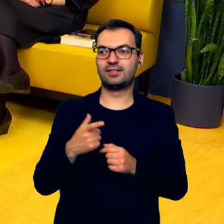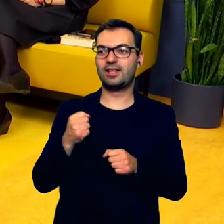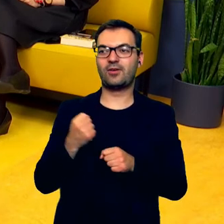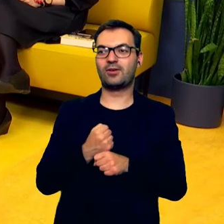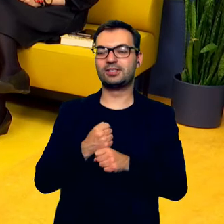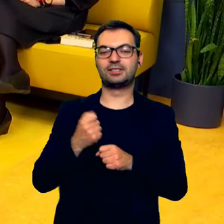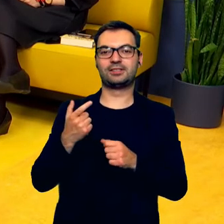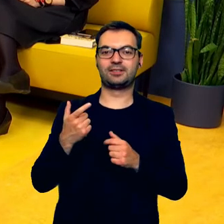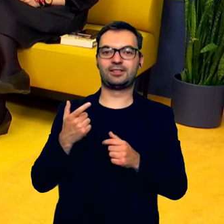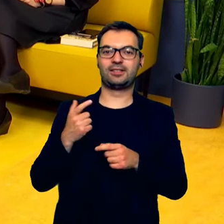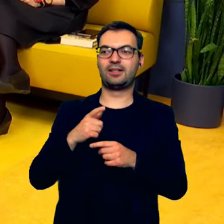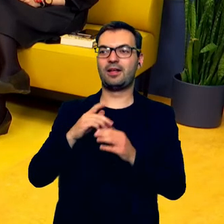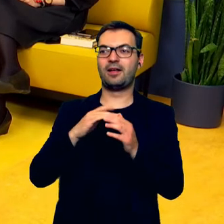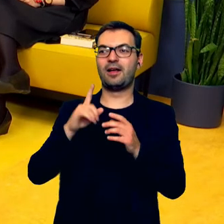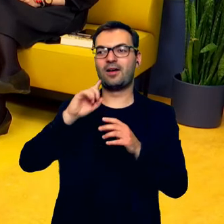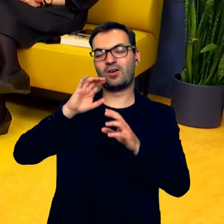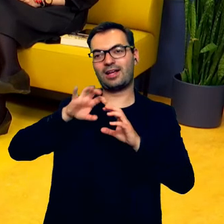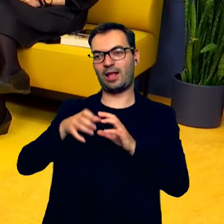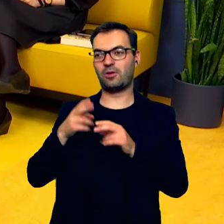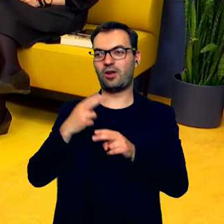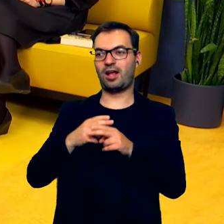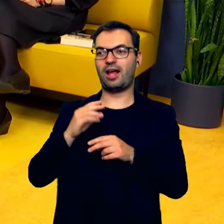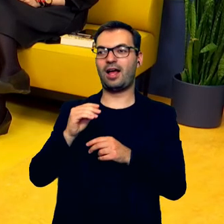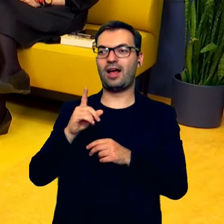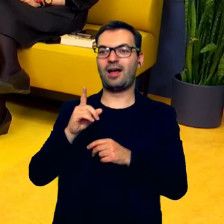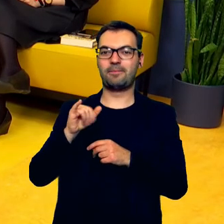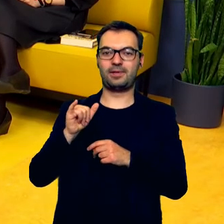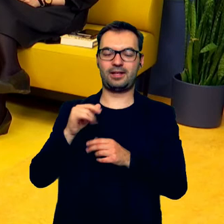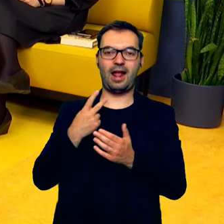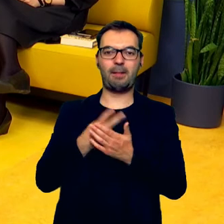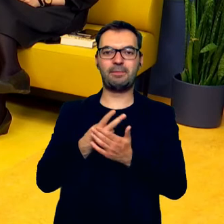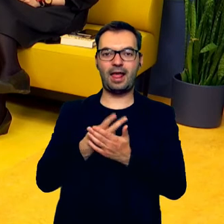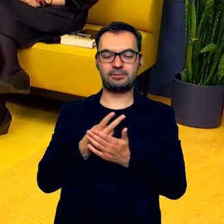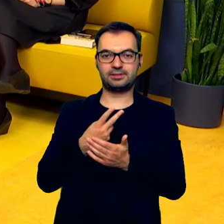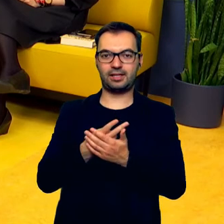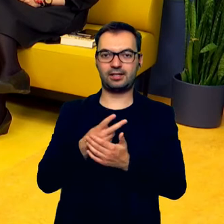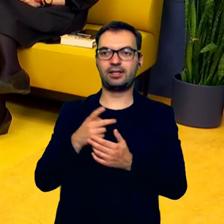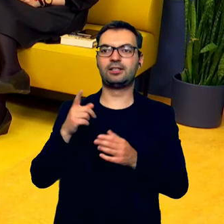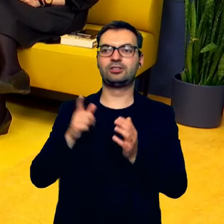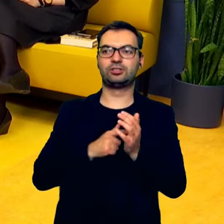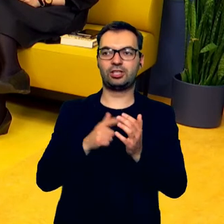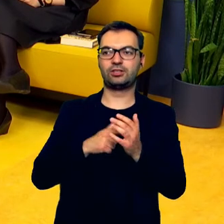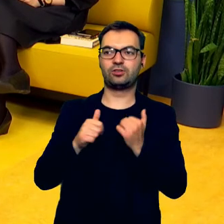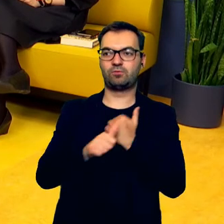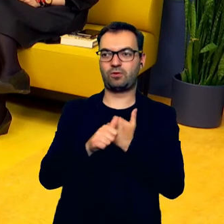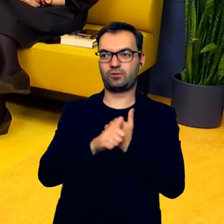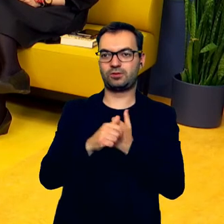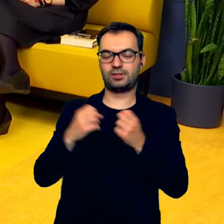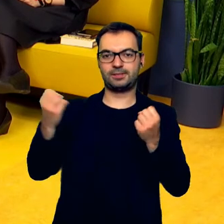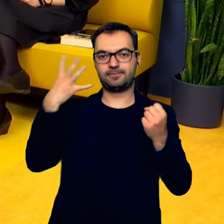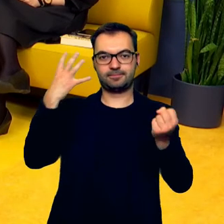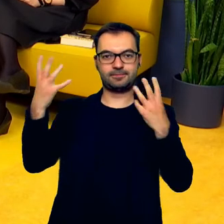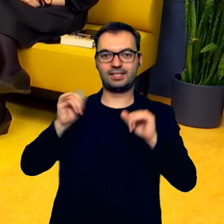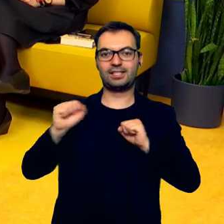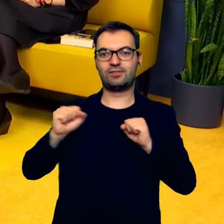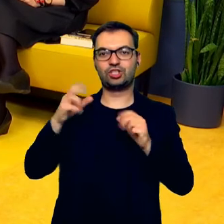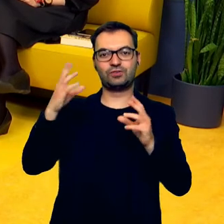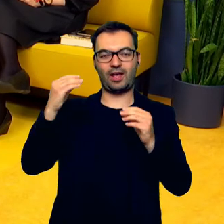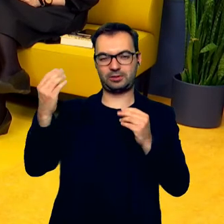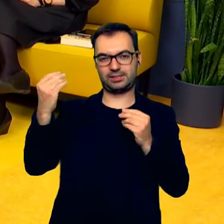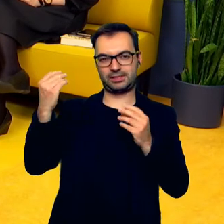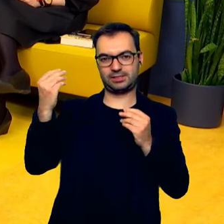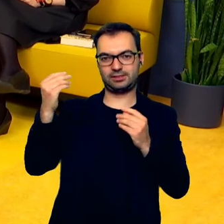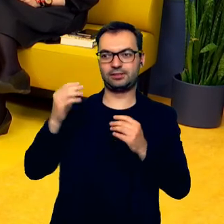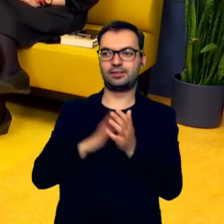niekoniecznie istnieje taki podgatunek tej choroby. Epilepsja sama jako taka bywa często wywoływana impulsami drgającego